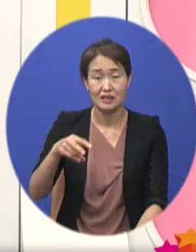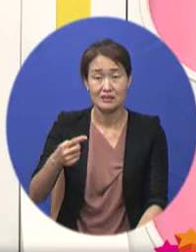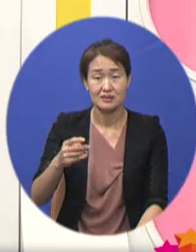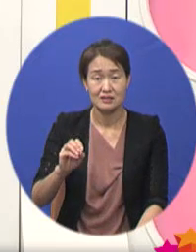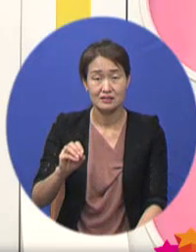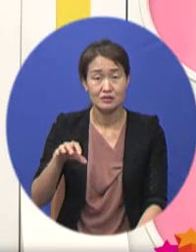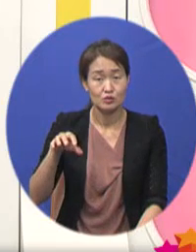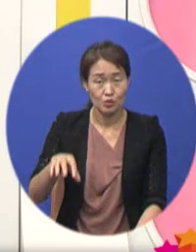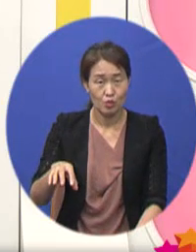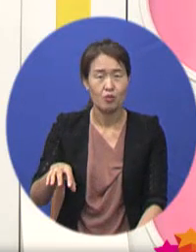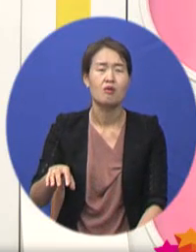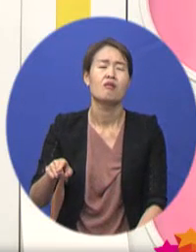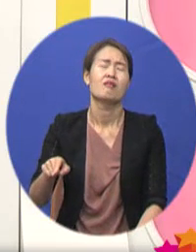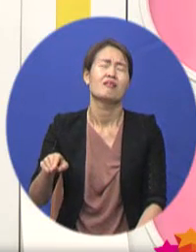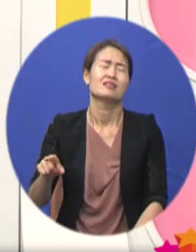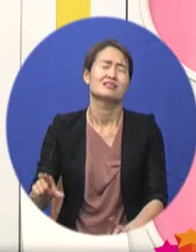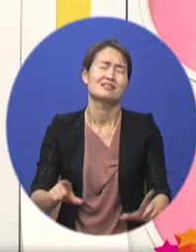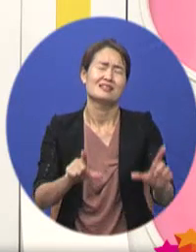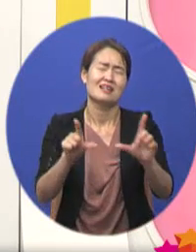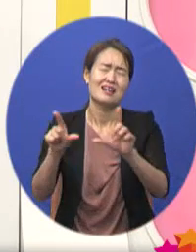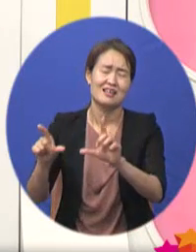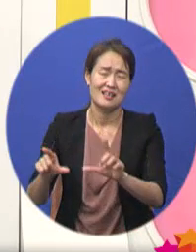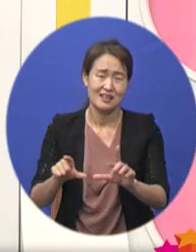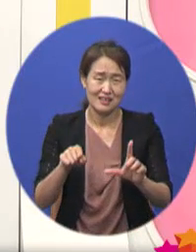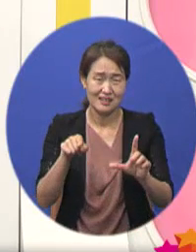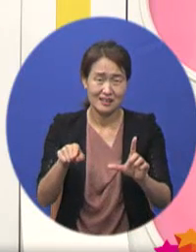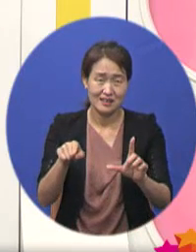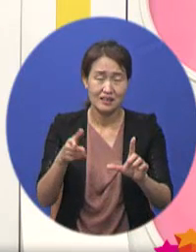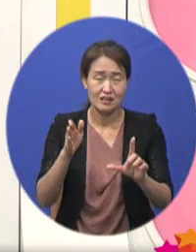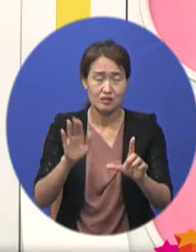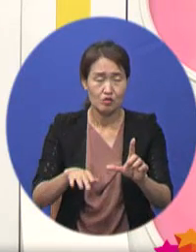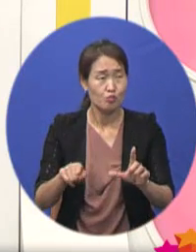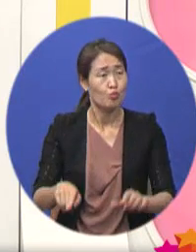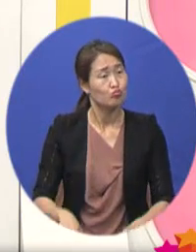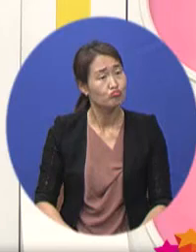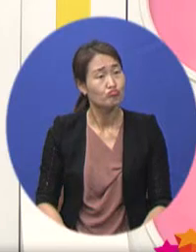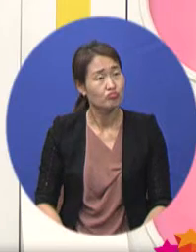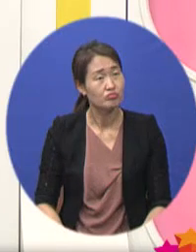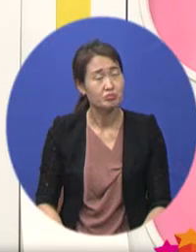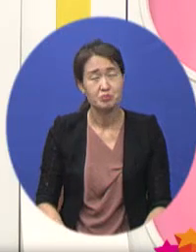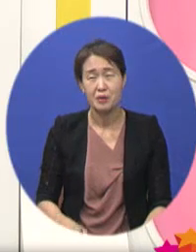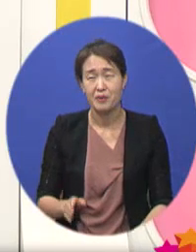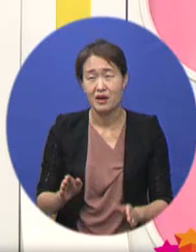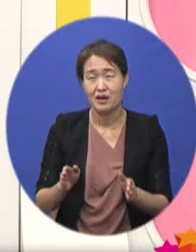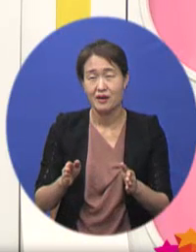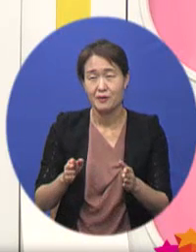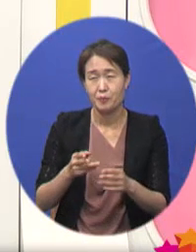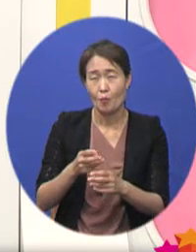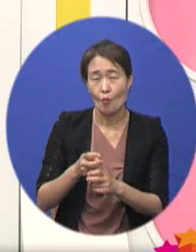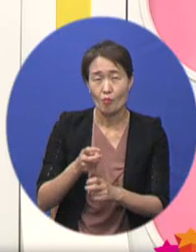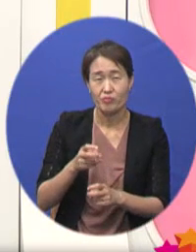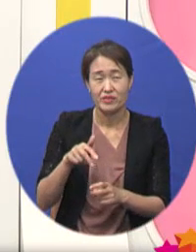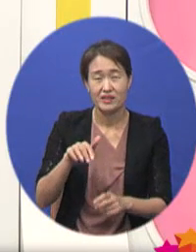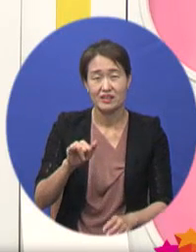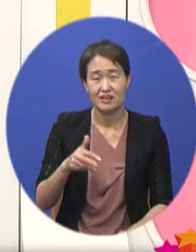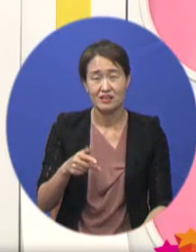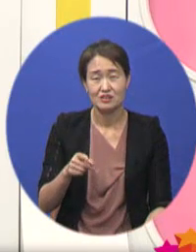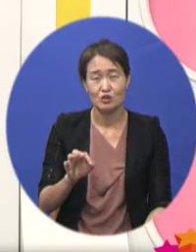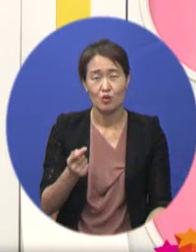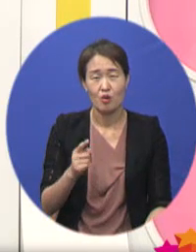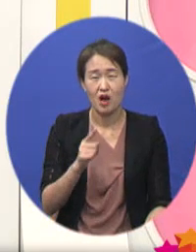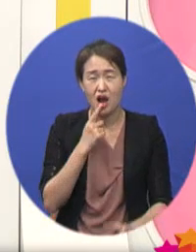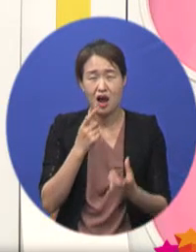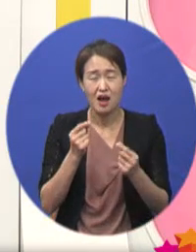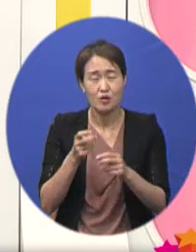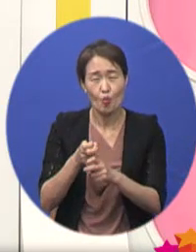장성. 장성 며느리예요. 아. 그런데 아. 그다지 뭐 야실야실하게 길정한 예. 있어는 그렇게